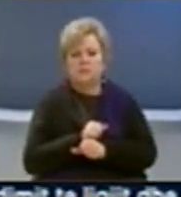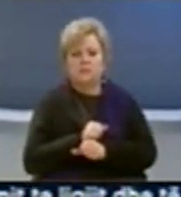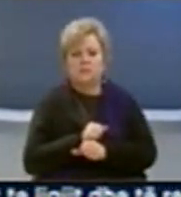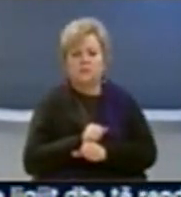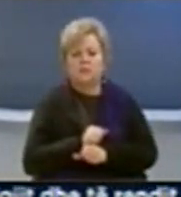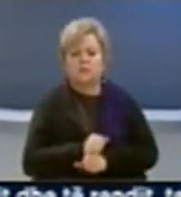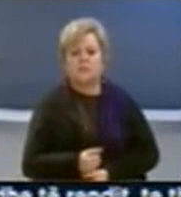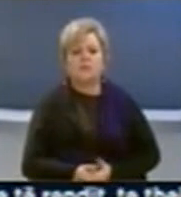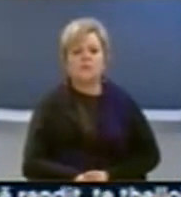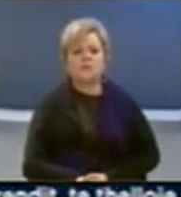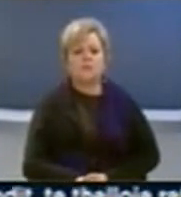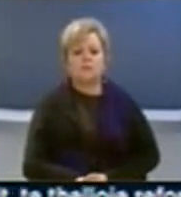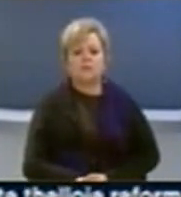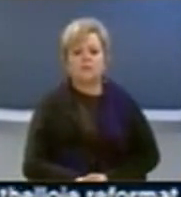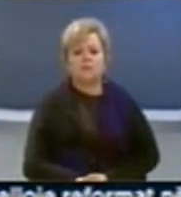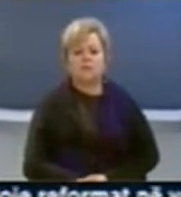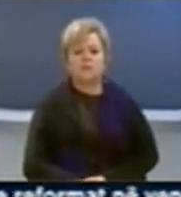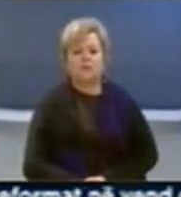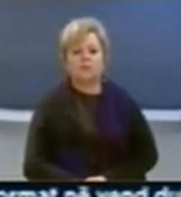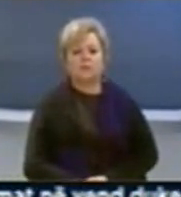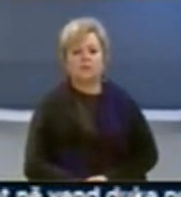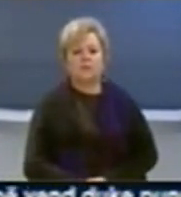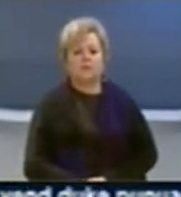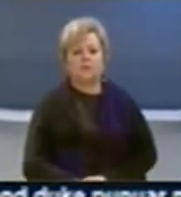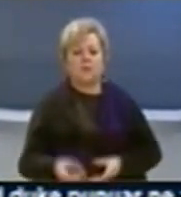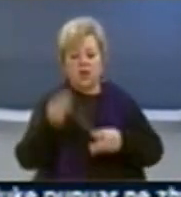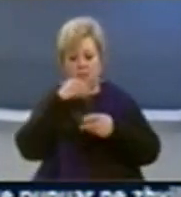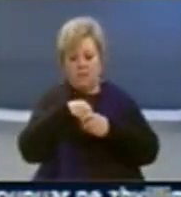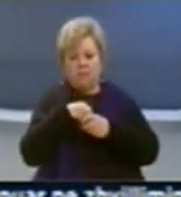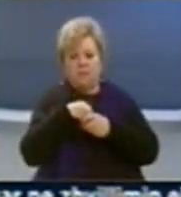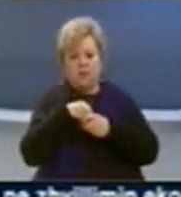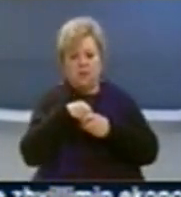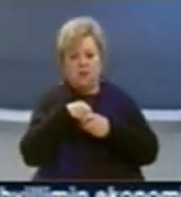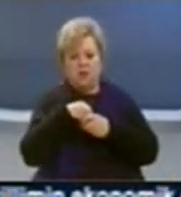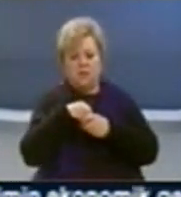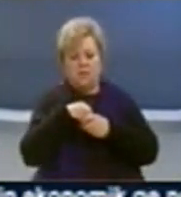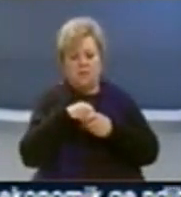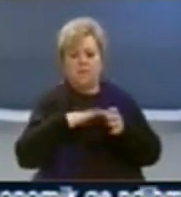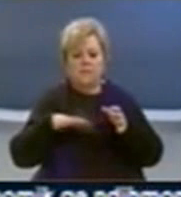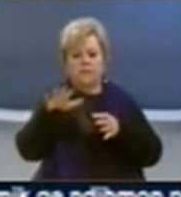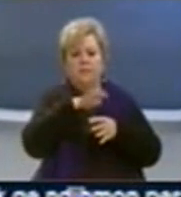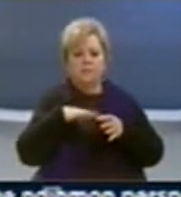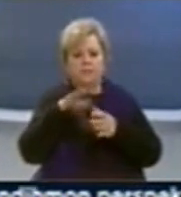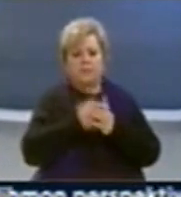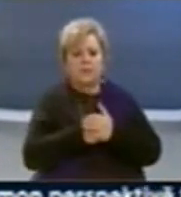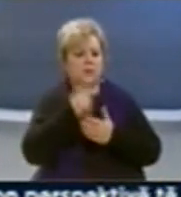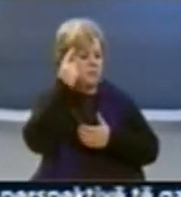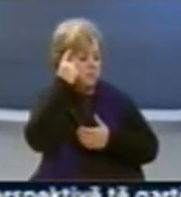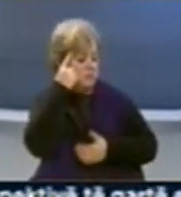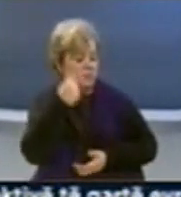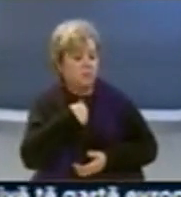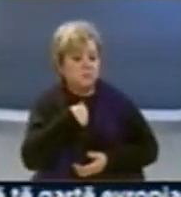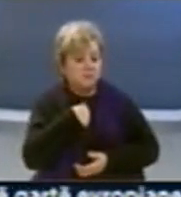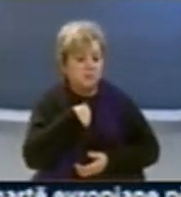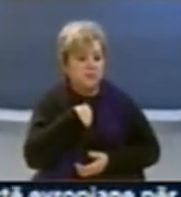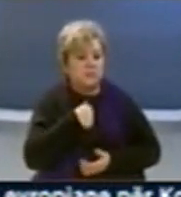ndarjes të mbranqme. Rëmullaksimi ndarjes, asa që në komen aorë mësja 4-5 mujve, nëse shkohet me këtë logik për mendimin tem, është fjala